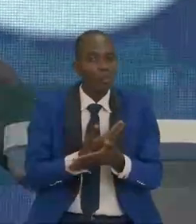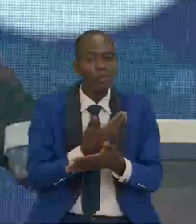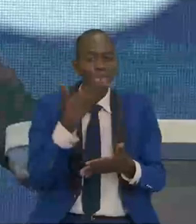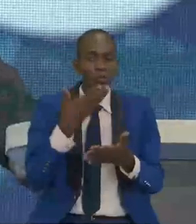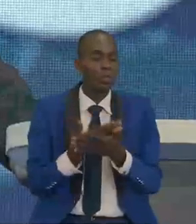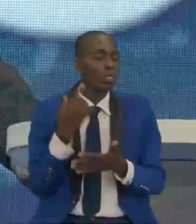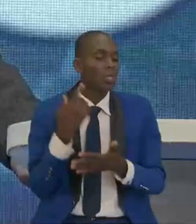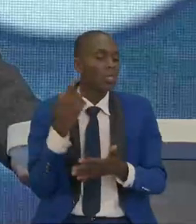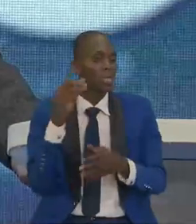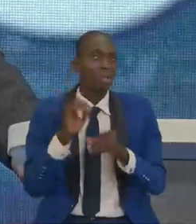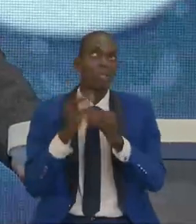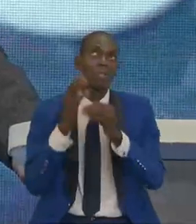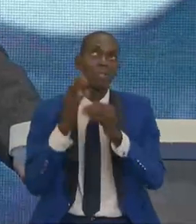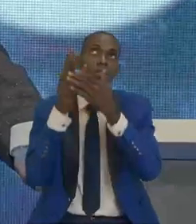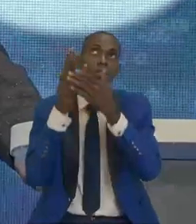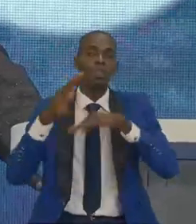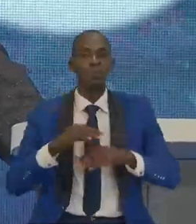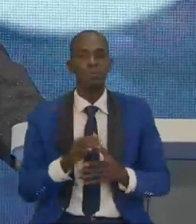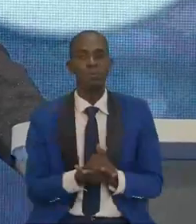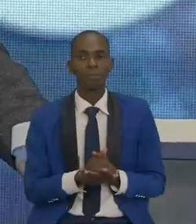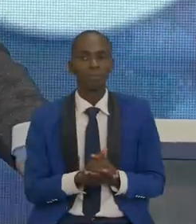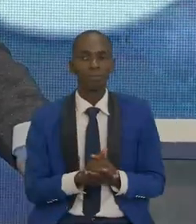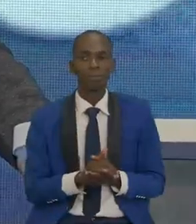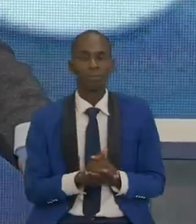nous avons une abondance